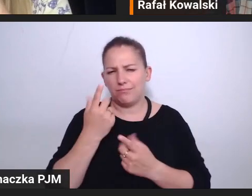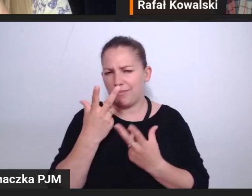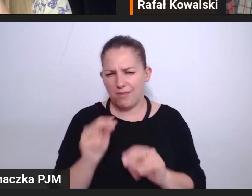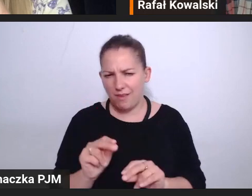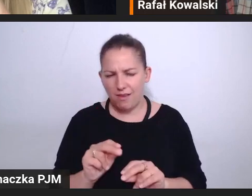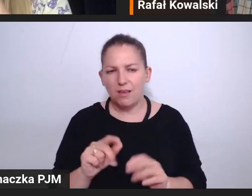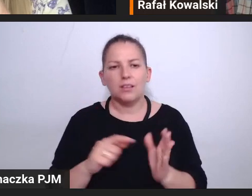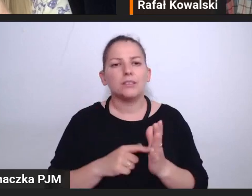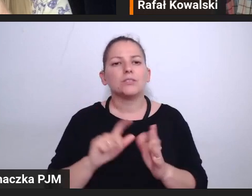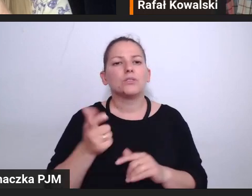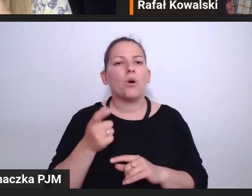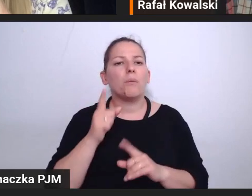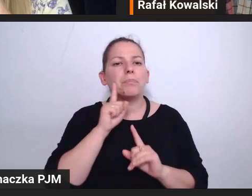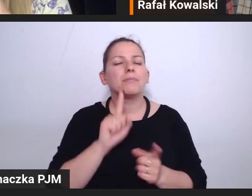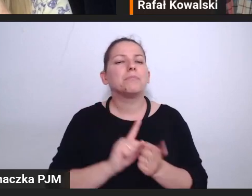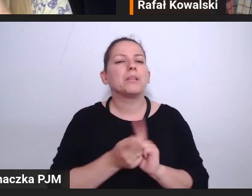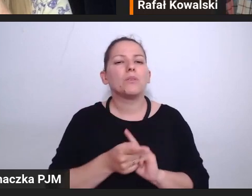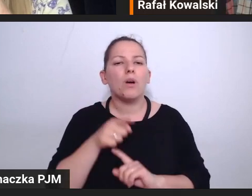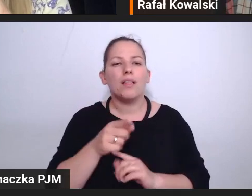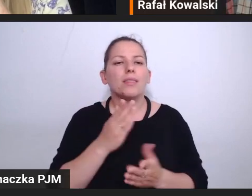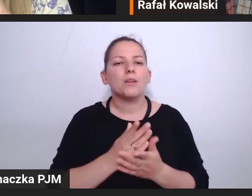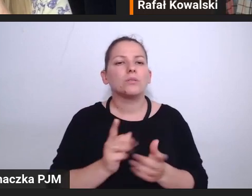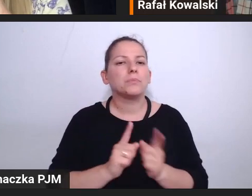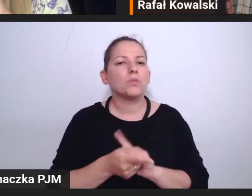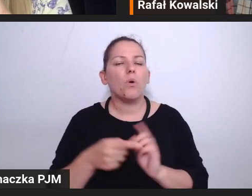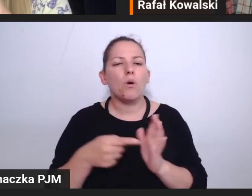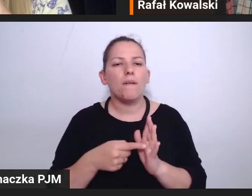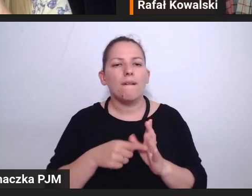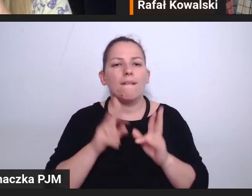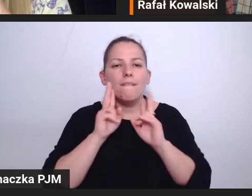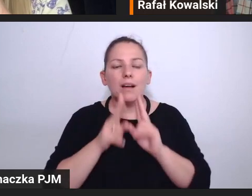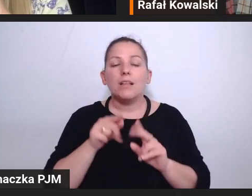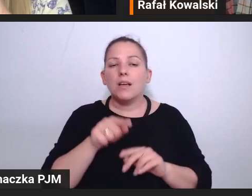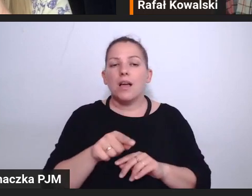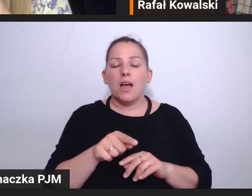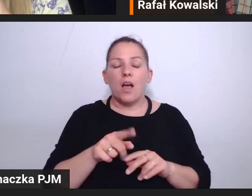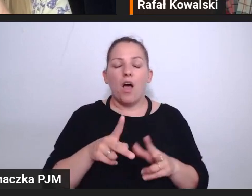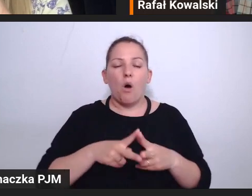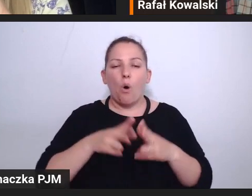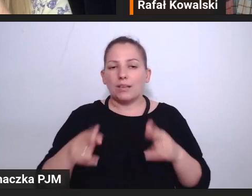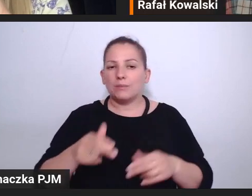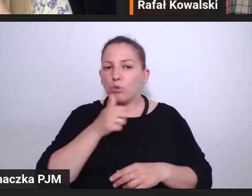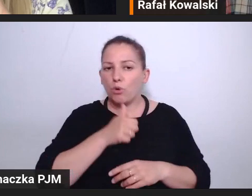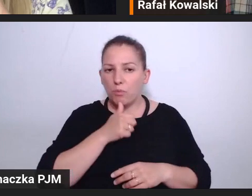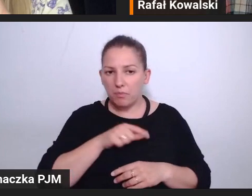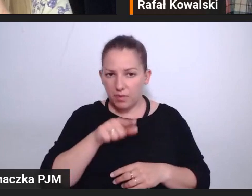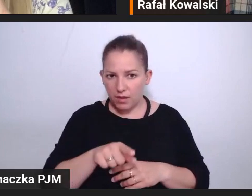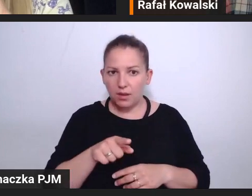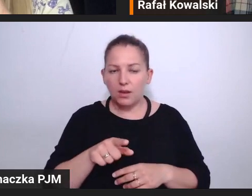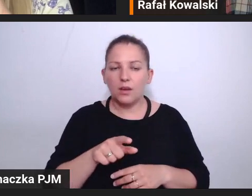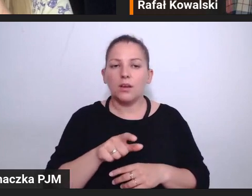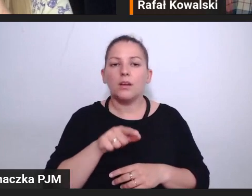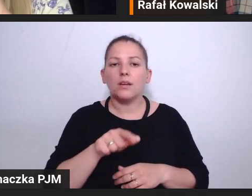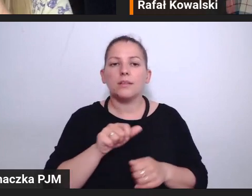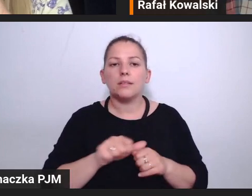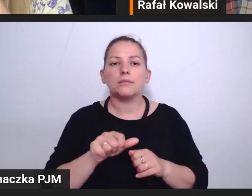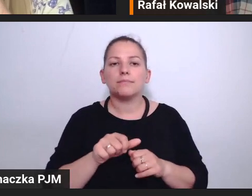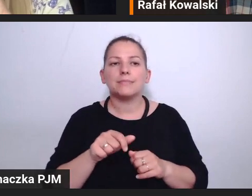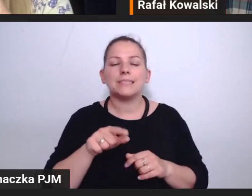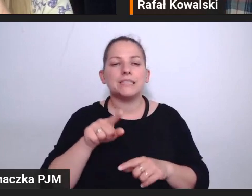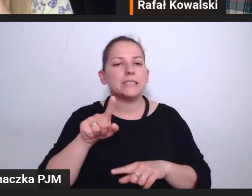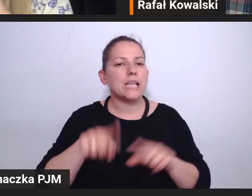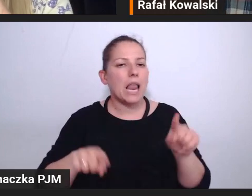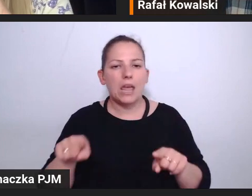co tak naprawdę się zmieniło, to tylko się zmieniło to, że de facto okres próbny, czas trwania okresu próbnego jest